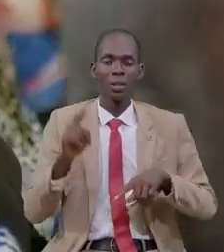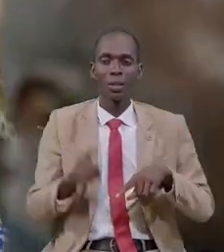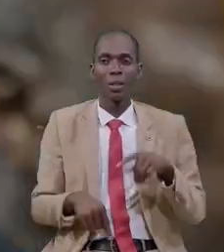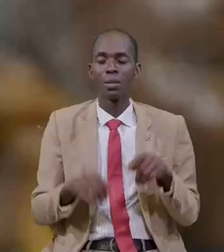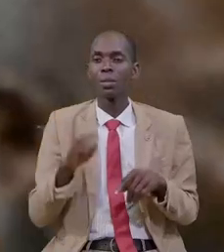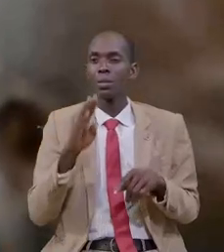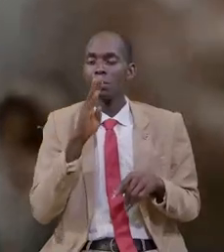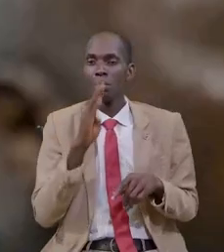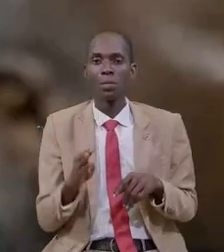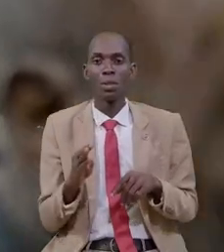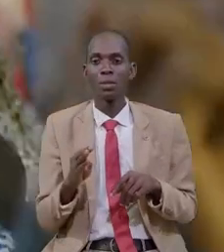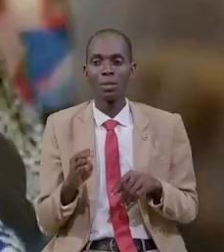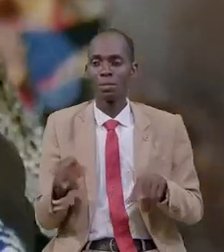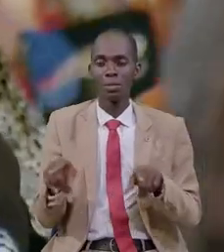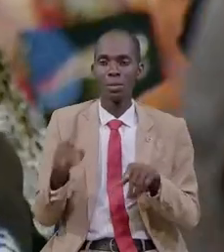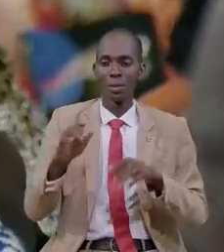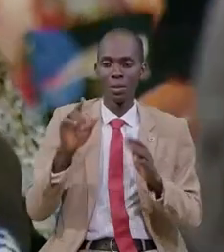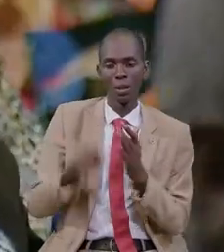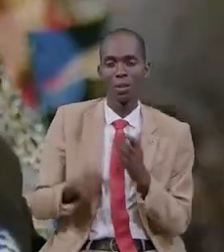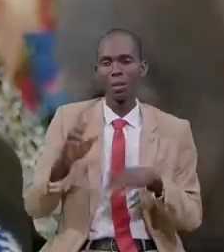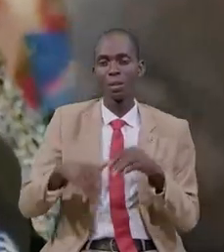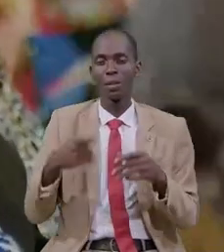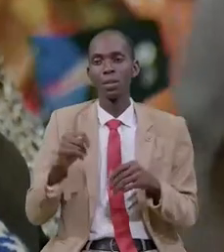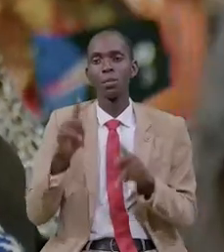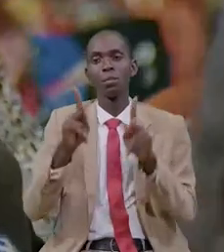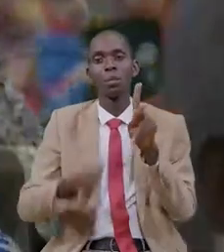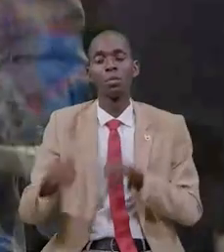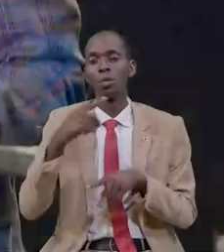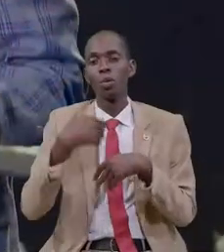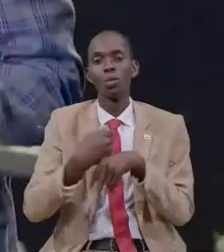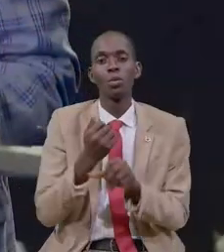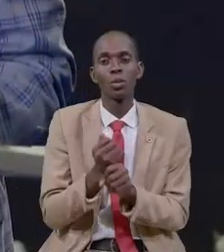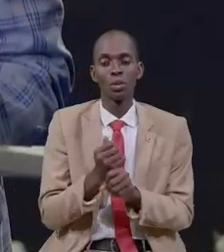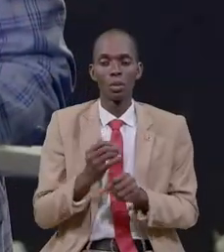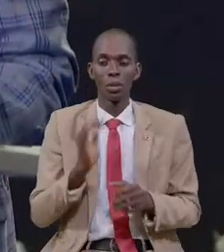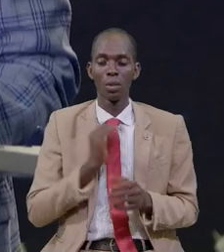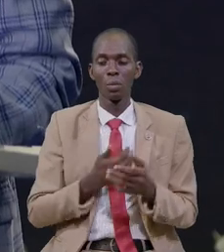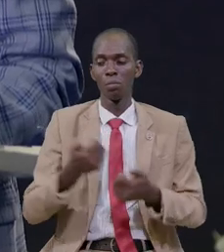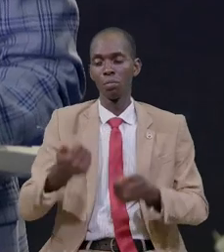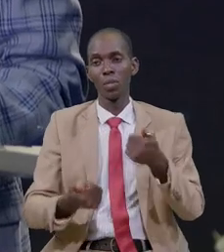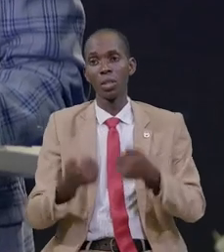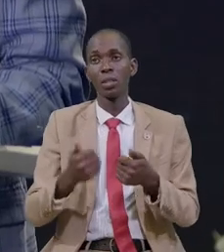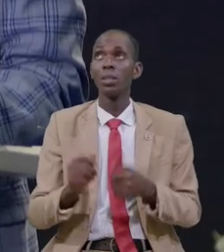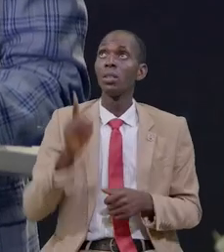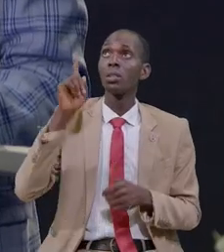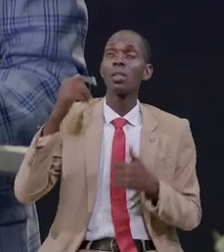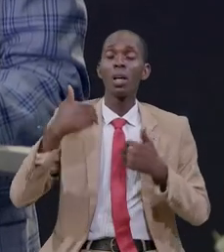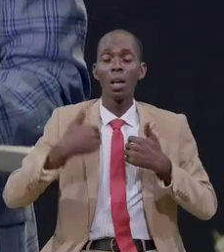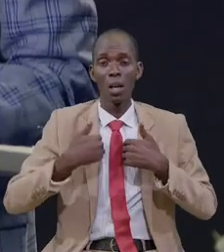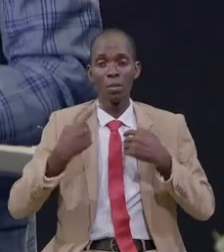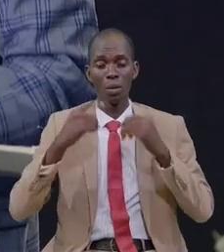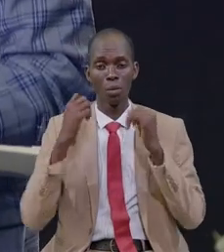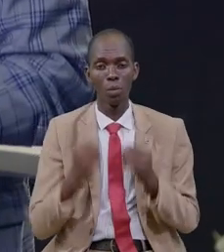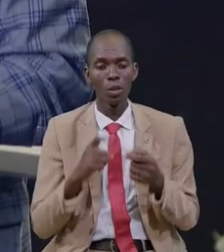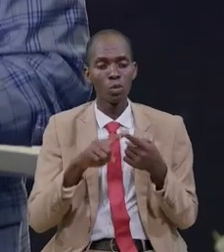Ça ne peut pas, et Dieu ne peut pas être moins fort que les fabricants de nos véhicules. Il peut